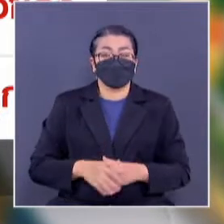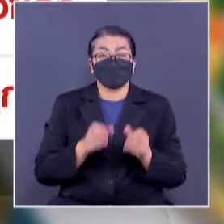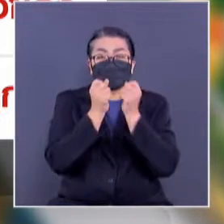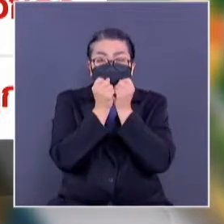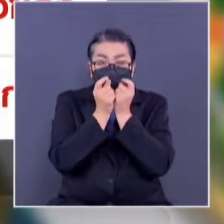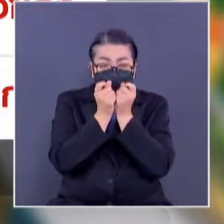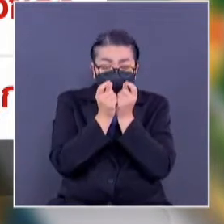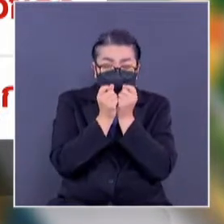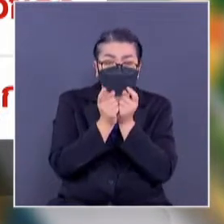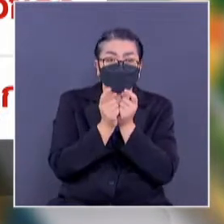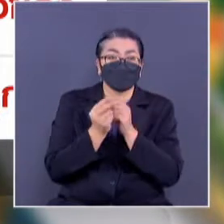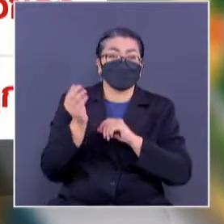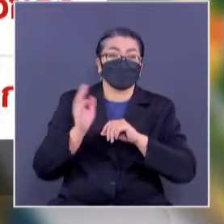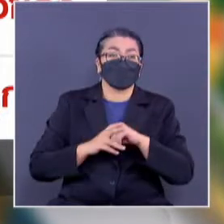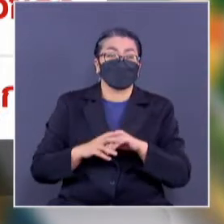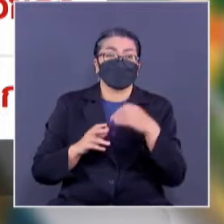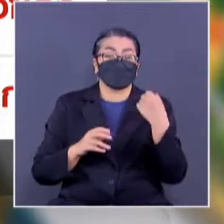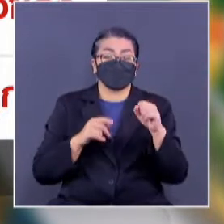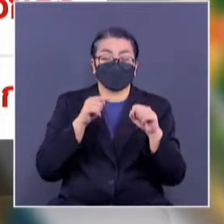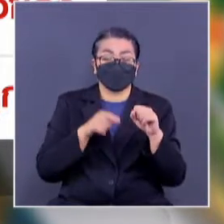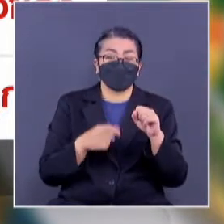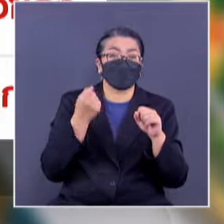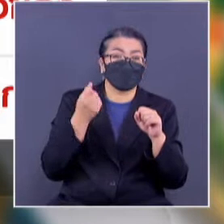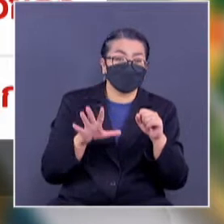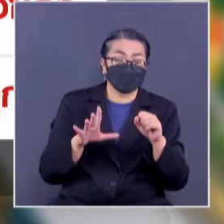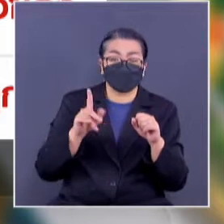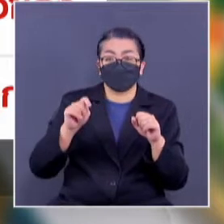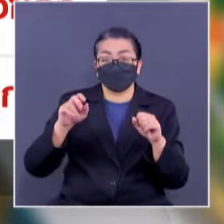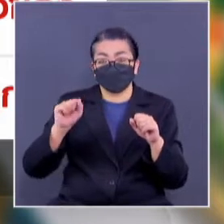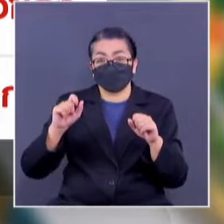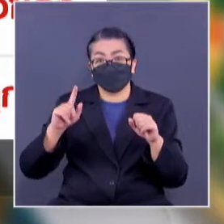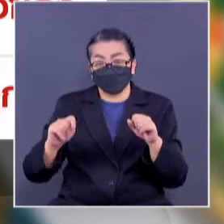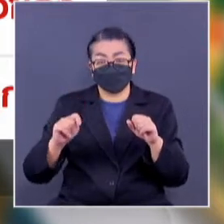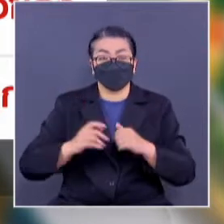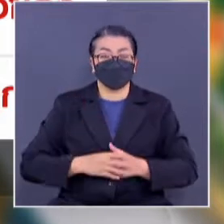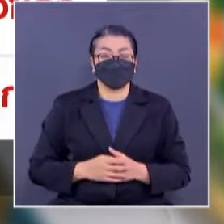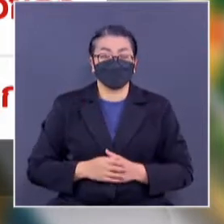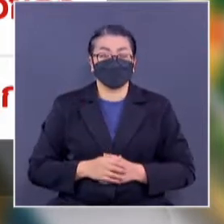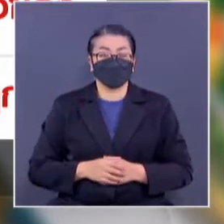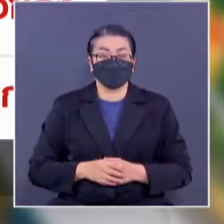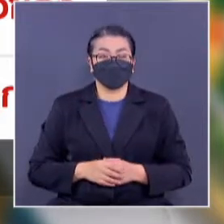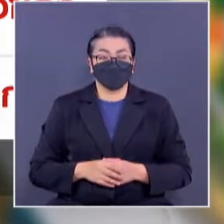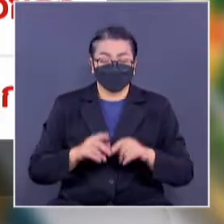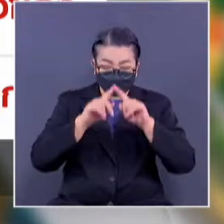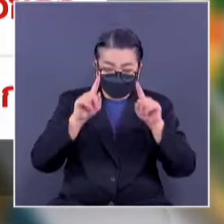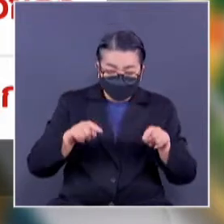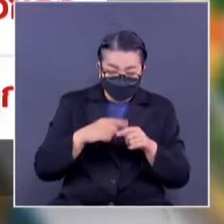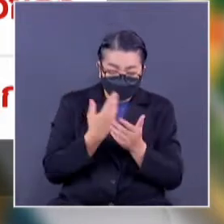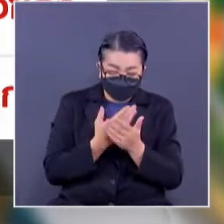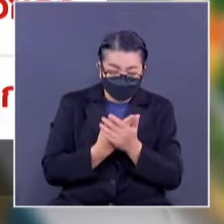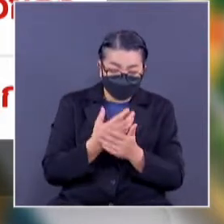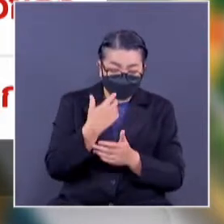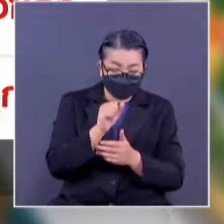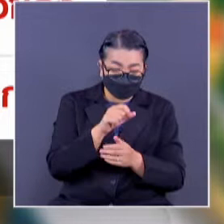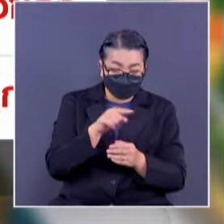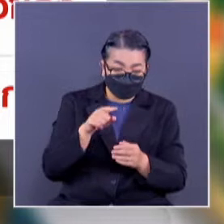รูปเล่าไปเมื่อวานก็ขอขึ้นราคาขายส่งลังละ15จนถึง18บาทหรือว่าซองละ10จนถึง15สตาง